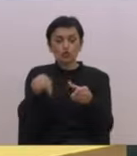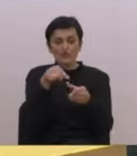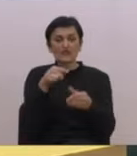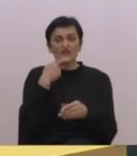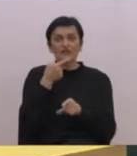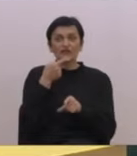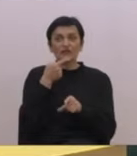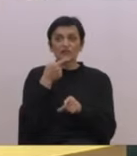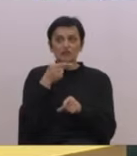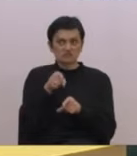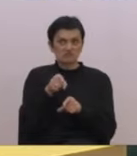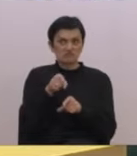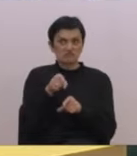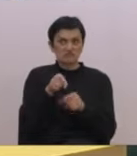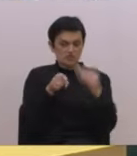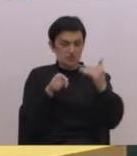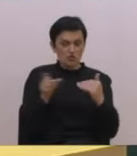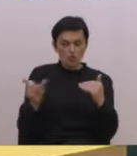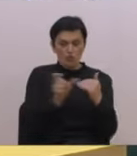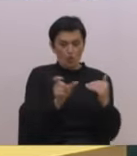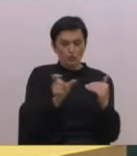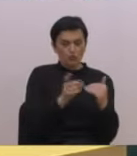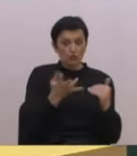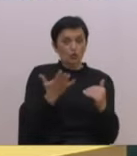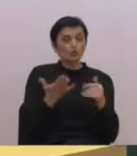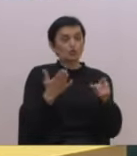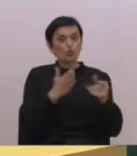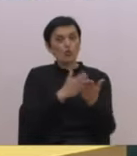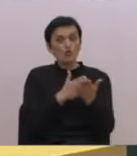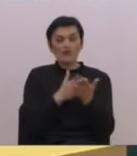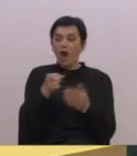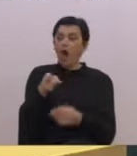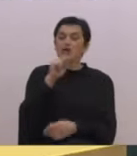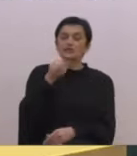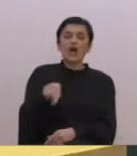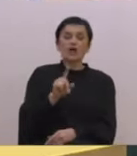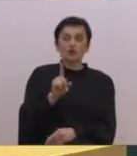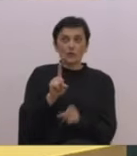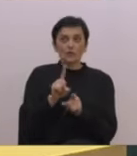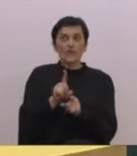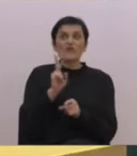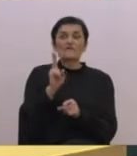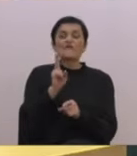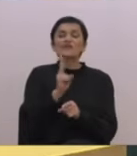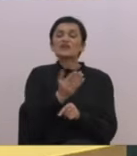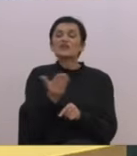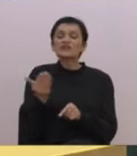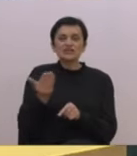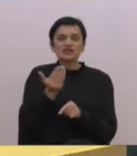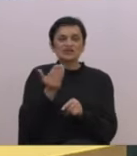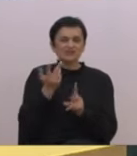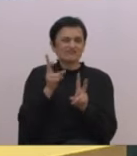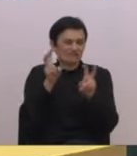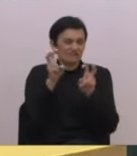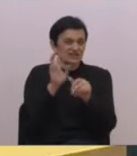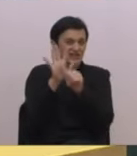რომ ამათი კვოტებიც ვერ ოქონდეს, თქო, ამათი კვოტებიც უკვე იმათ მათ რა დააშავეს. ისინიც ხო ვიღაცების მიერ ბჭყალებში